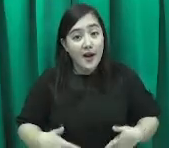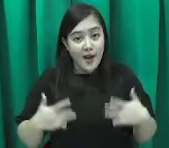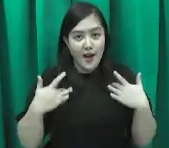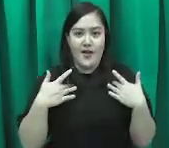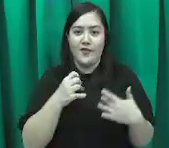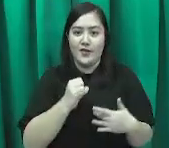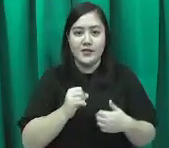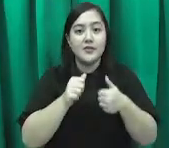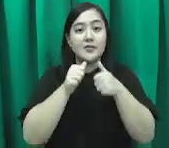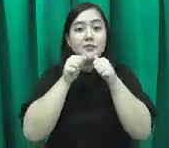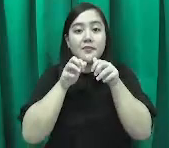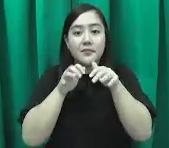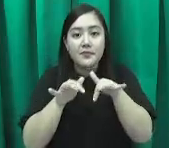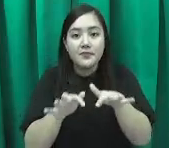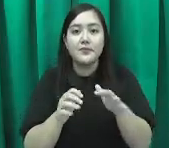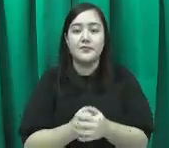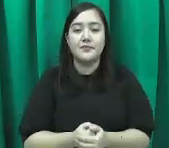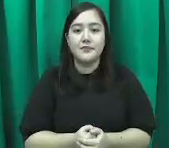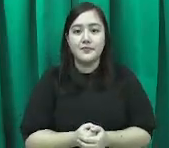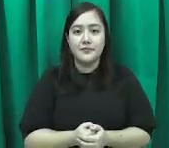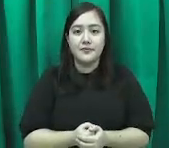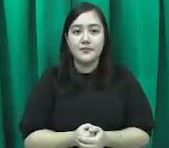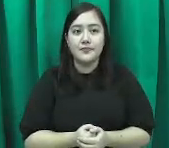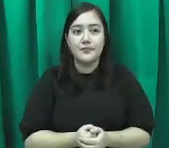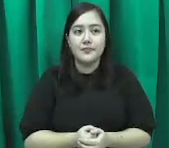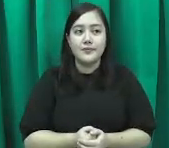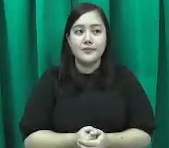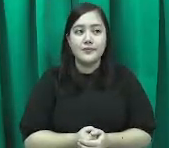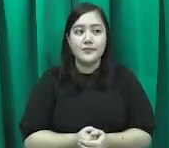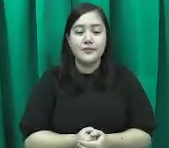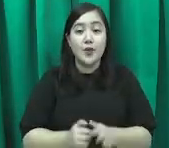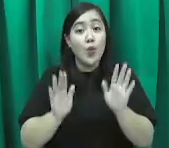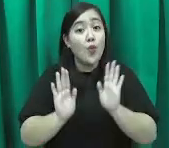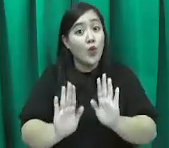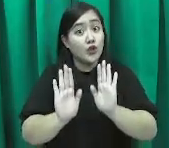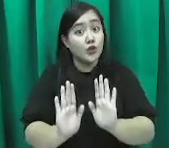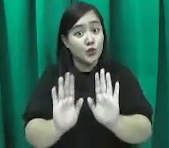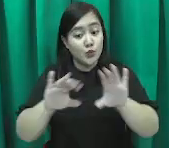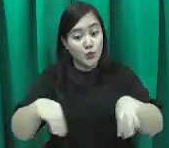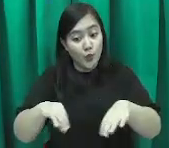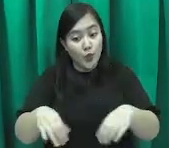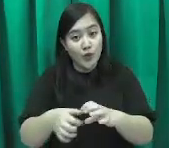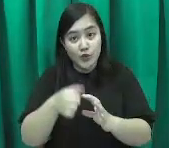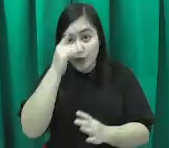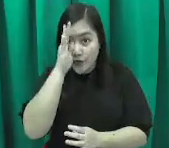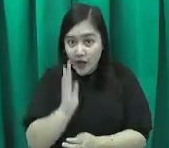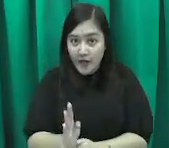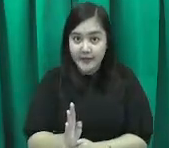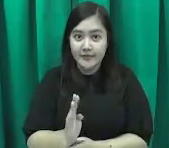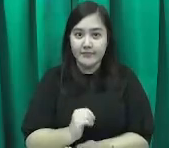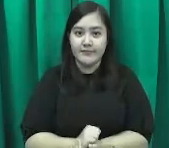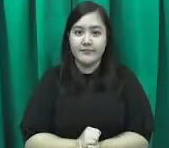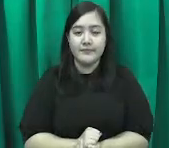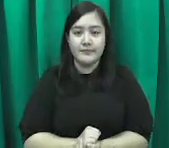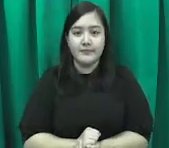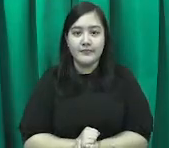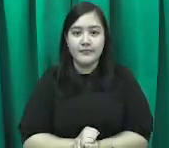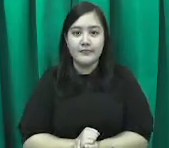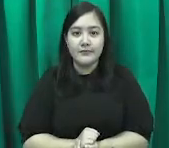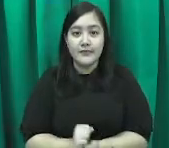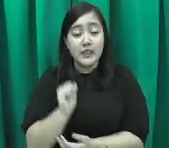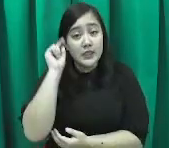Yes, yes 'di ba yung baguhin lang yung buhay natin ng Panginoon ay miracle na yun. That's a miracle. Yes, sir. Biro mo mula sa nalugmok ka na